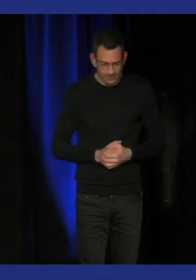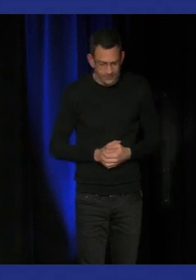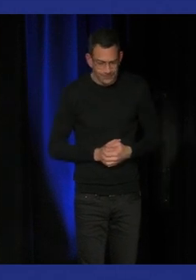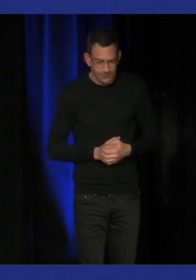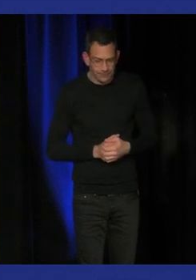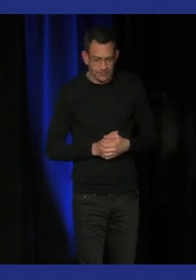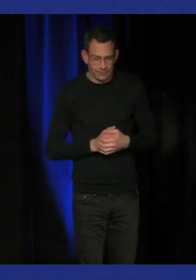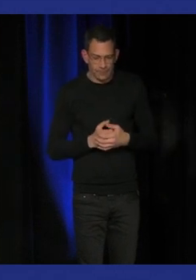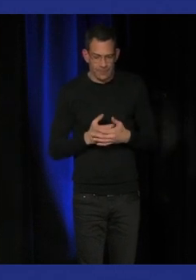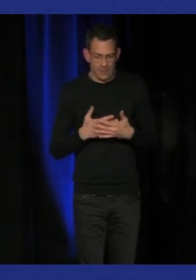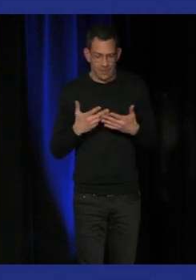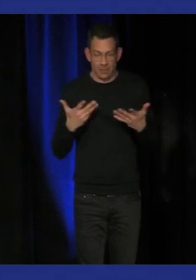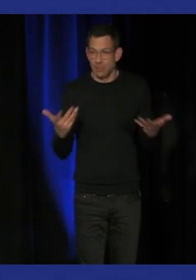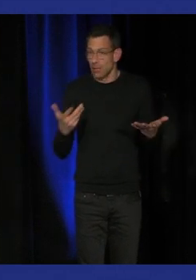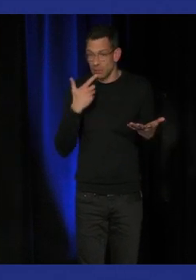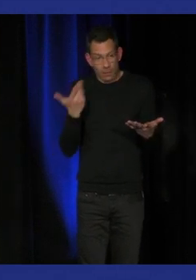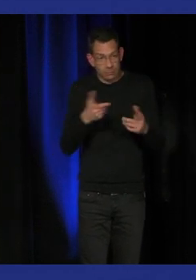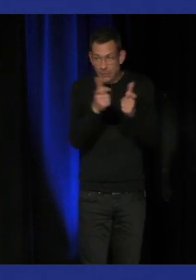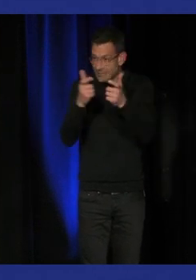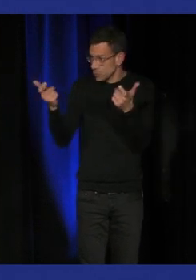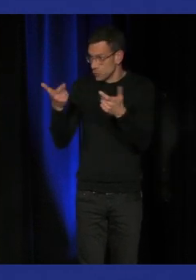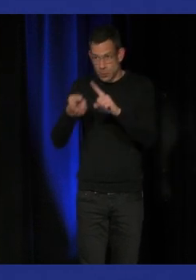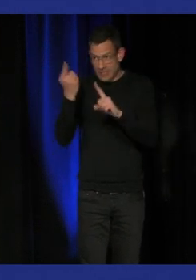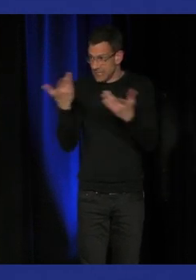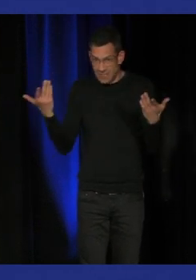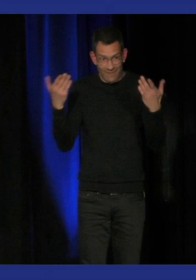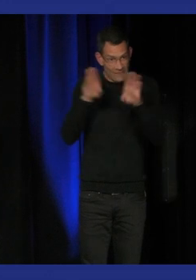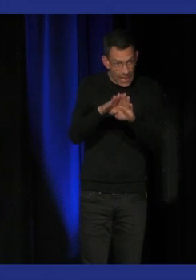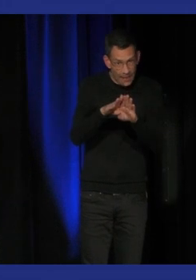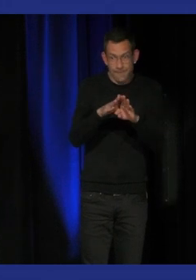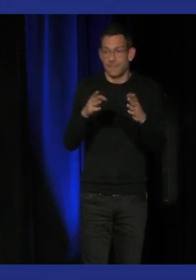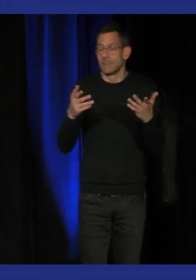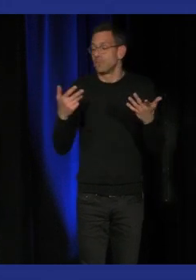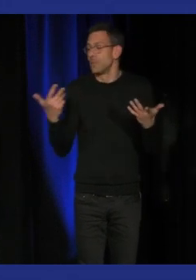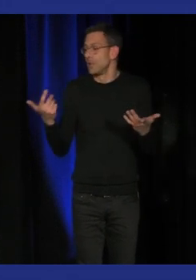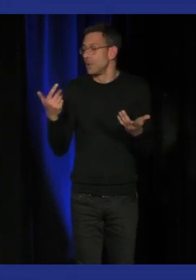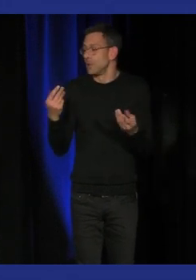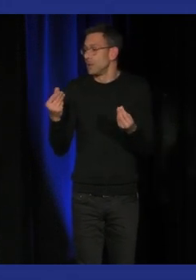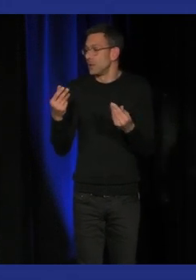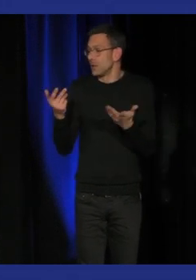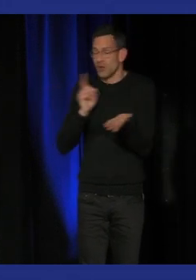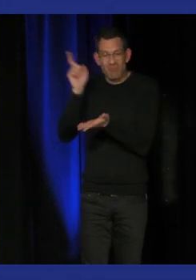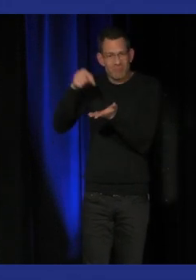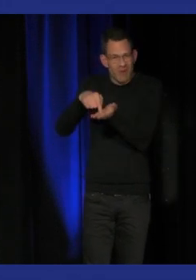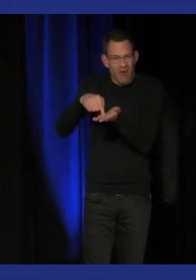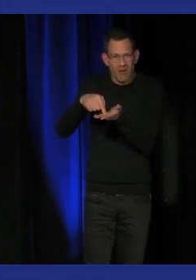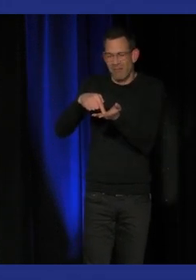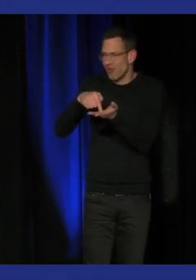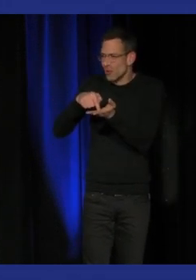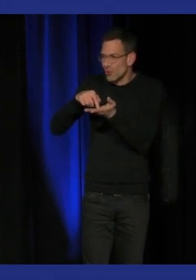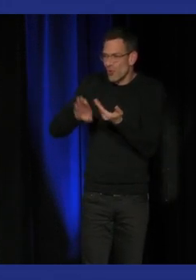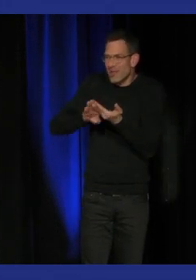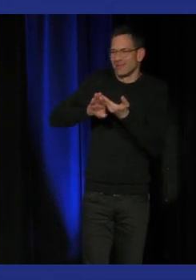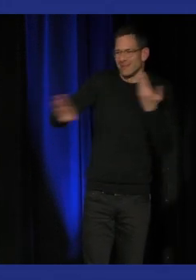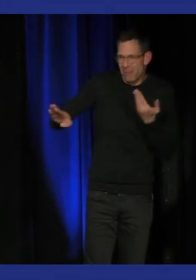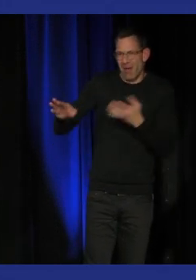dès l'instant où on décide de fermer des institutions spécialisées, d'arrêter de créer des environnements à part,